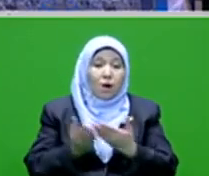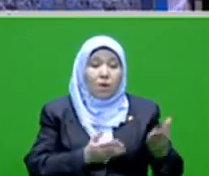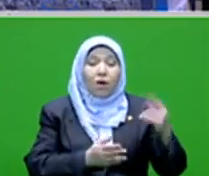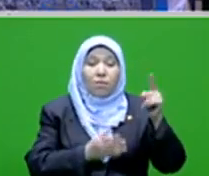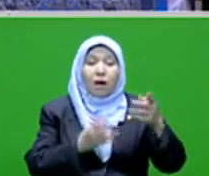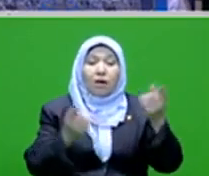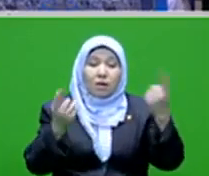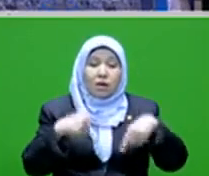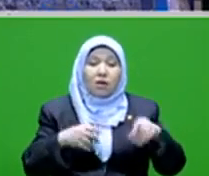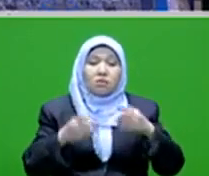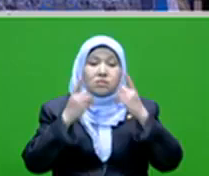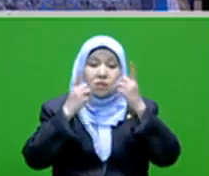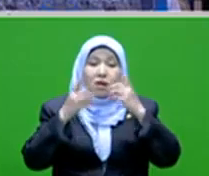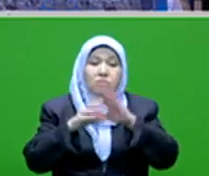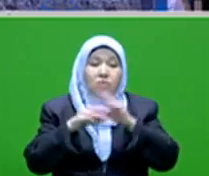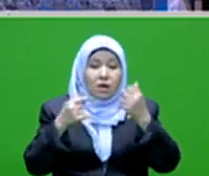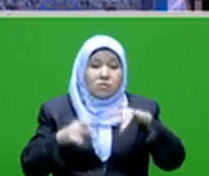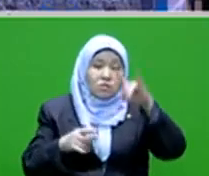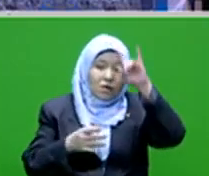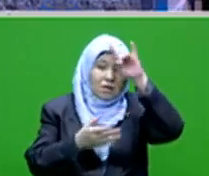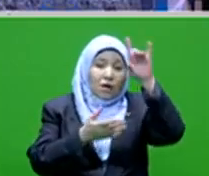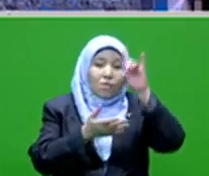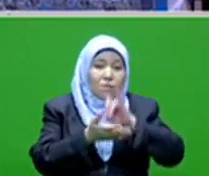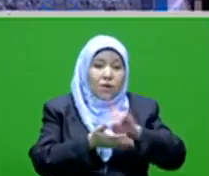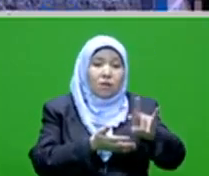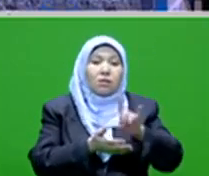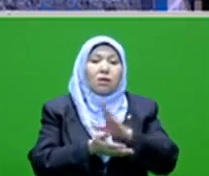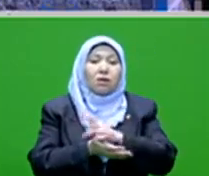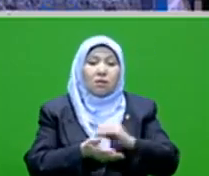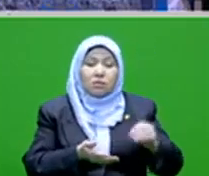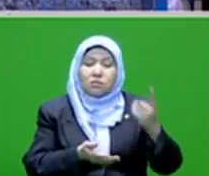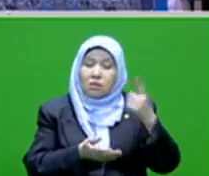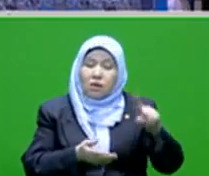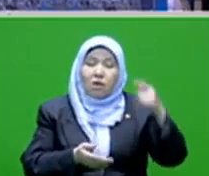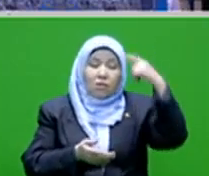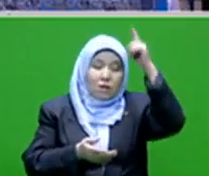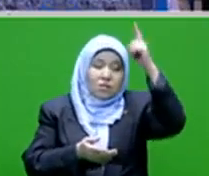إِنَّهُ هُوَ الْعَلِيمُ